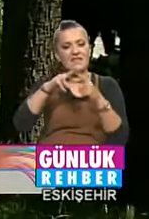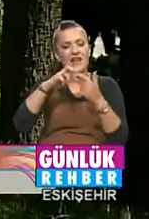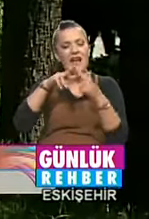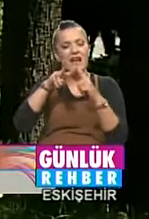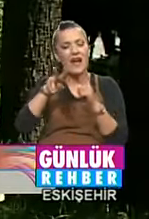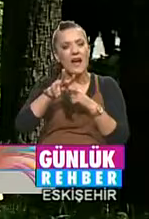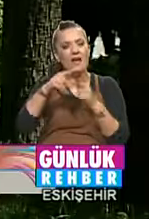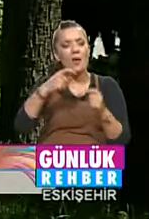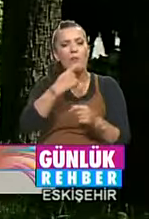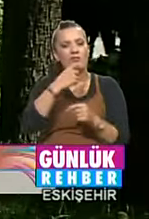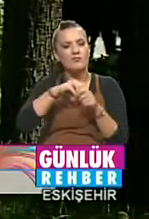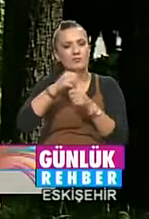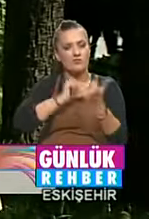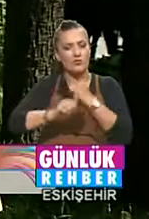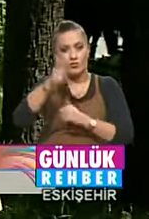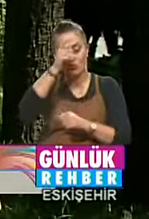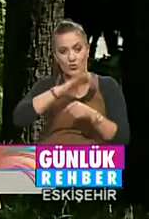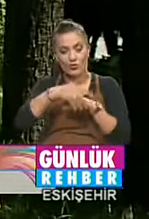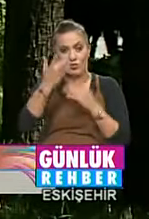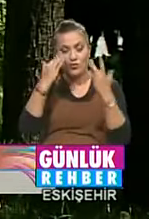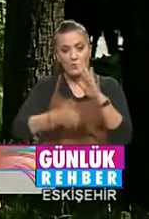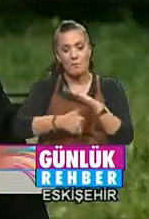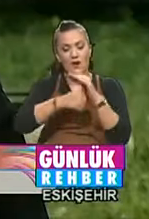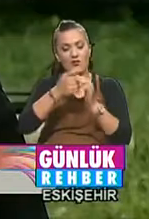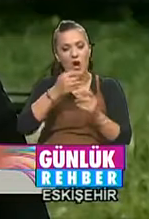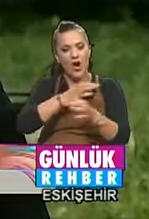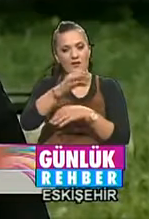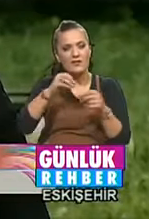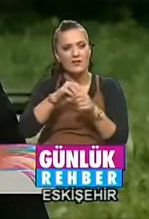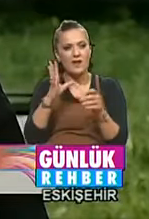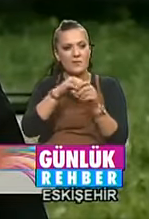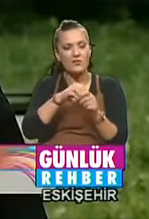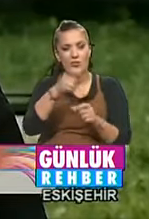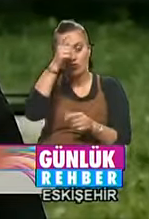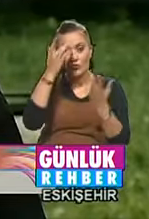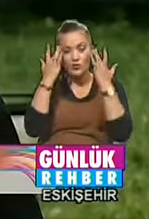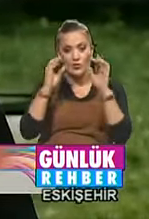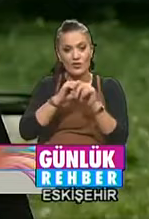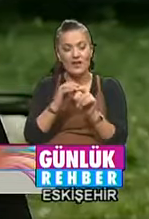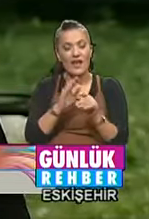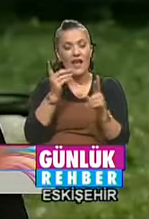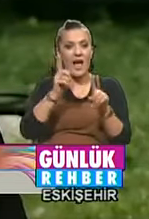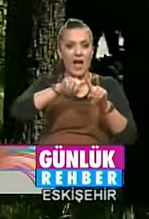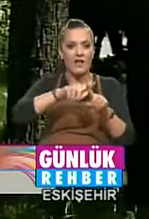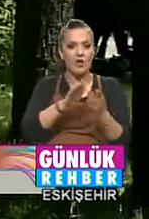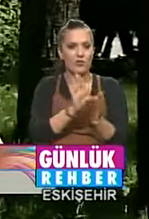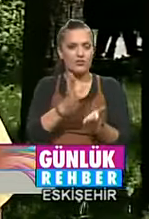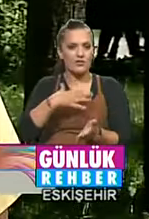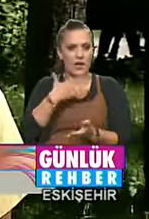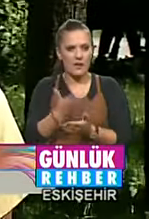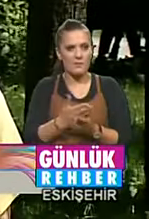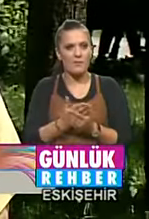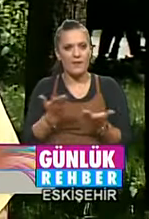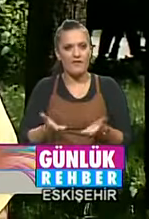Uzmanı. Aynı zamanda Türk Dünyası Kültür Başkenti Organizasyonu kapsamında Türk kültürüne katkı ödülü sahibi, öyle değil mi?